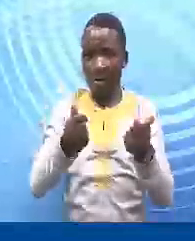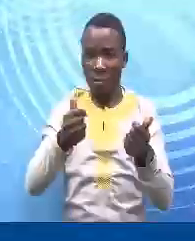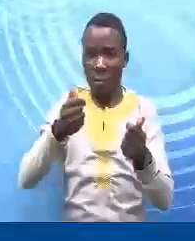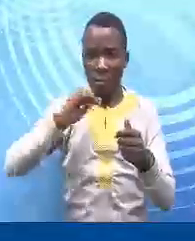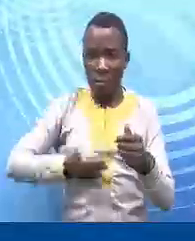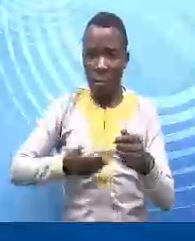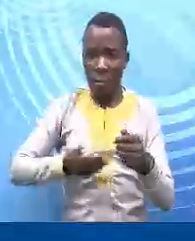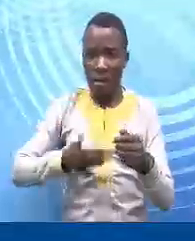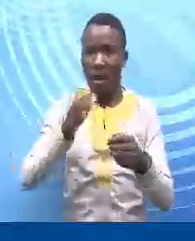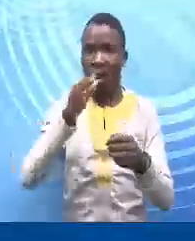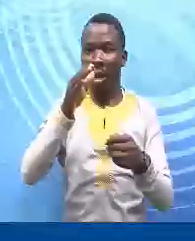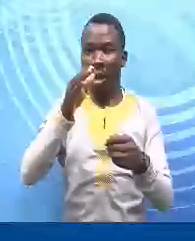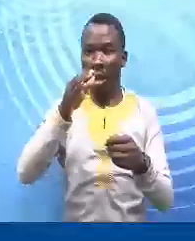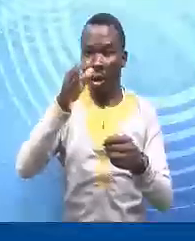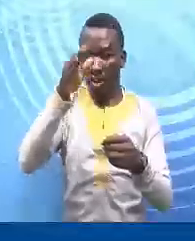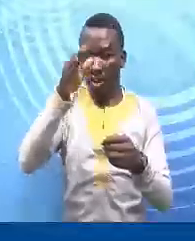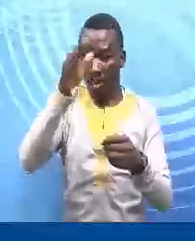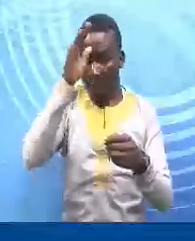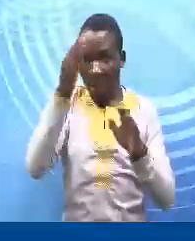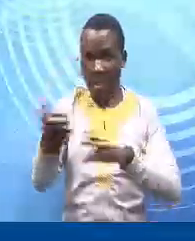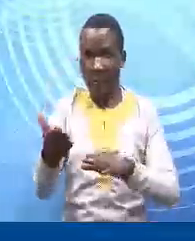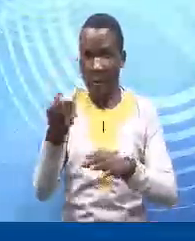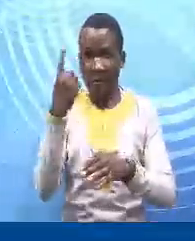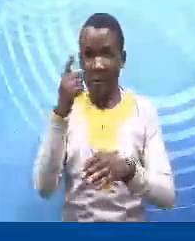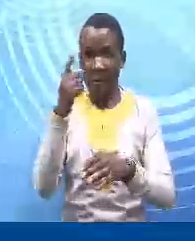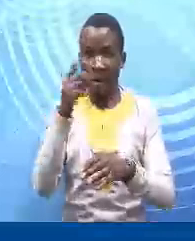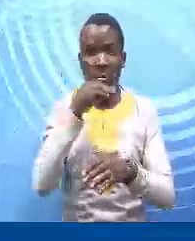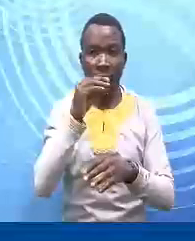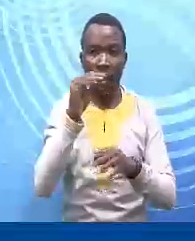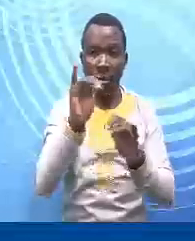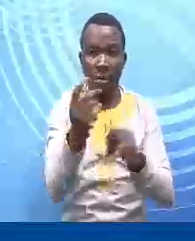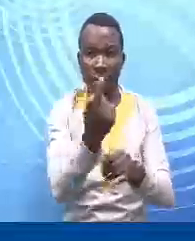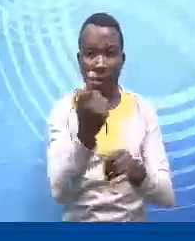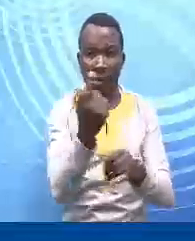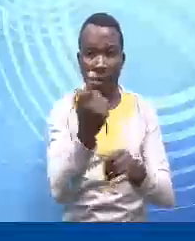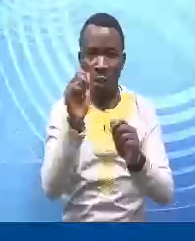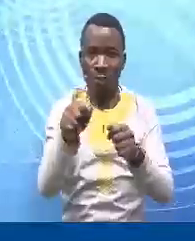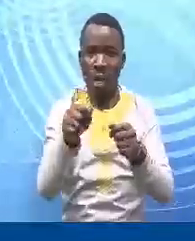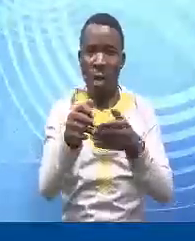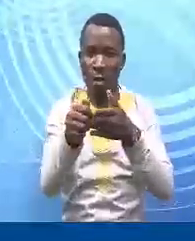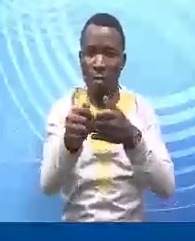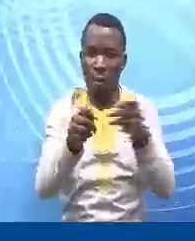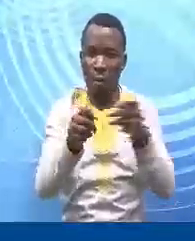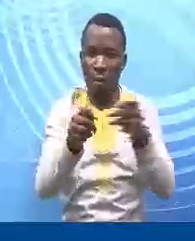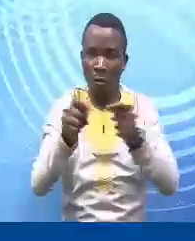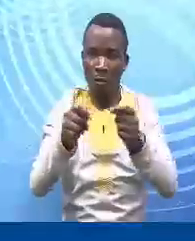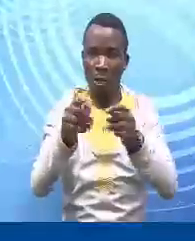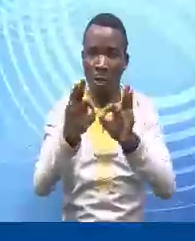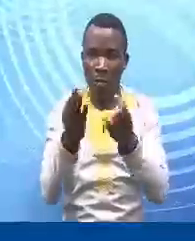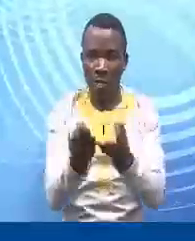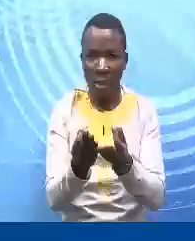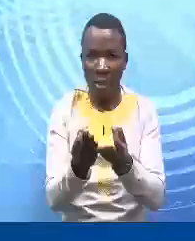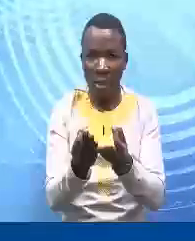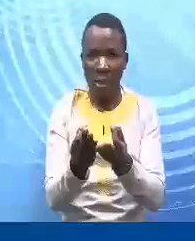yarapfuye urumva rero niwe wari usigaye wenda ashobora kuyobora umuryango